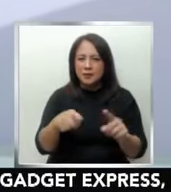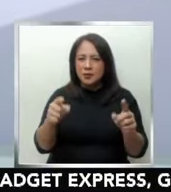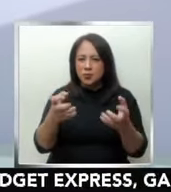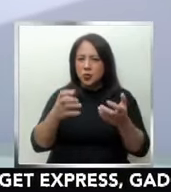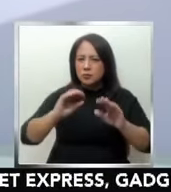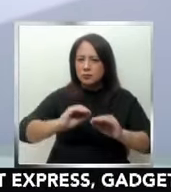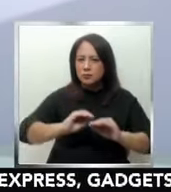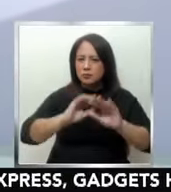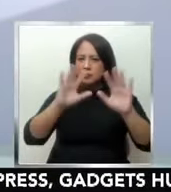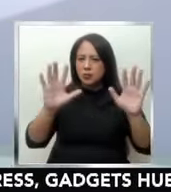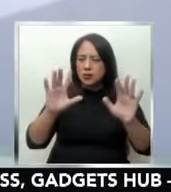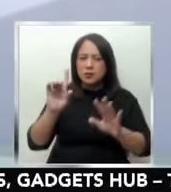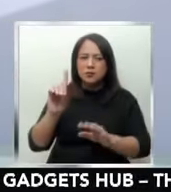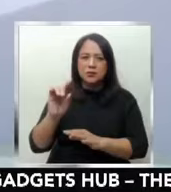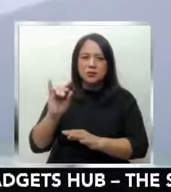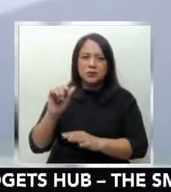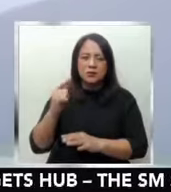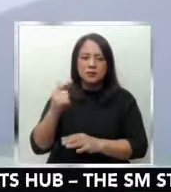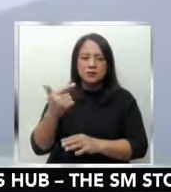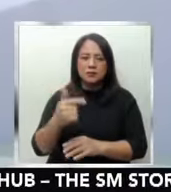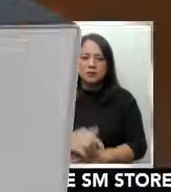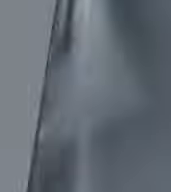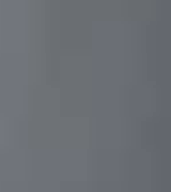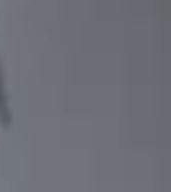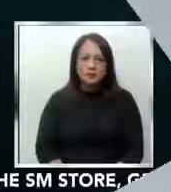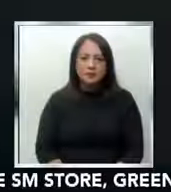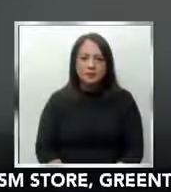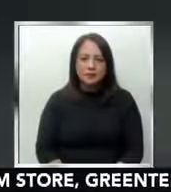DG nakatutok si salima